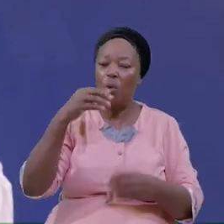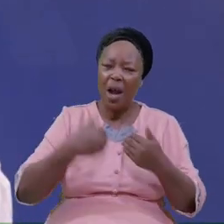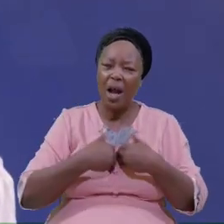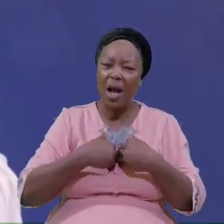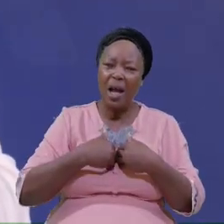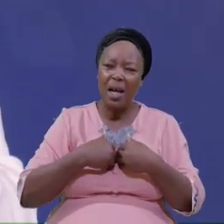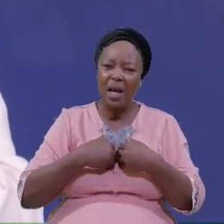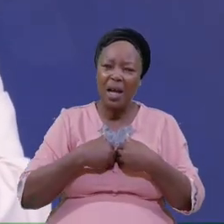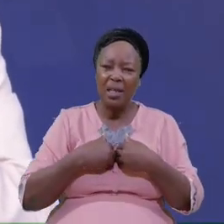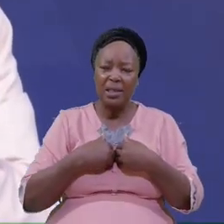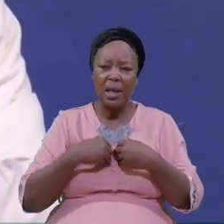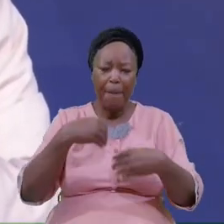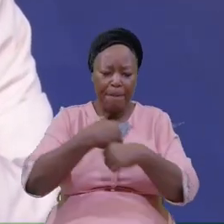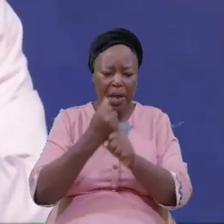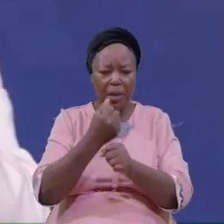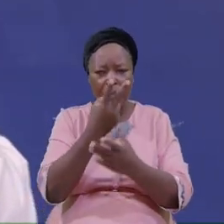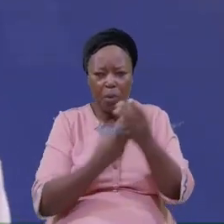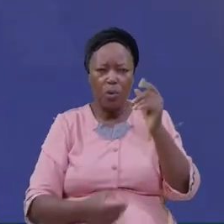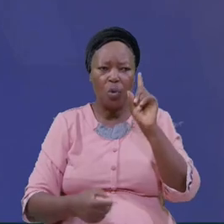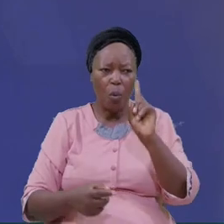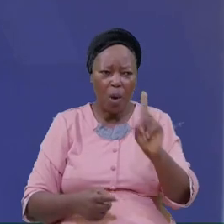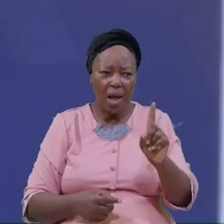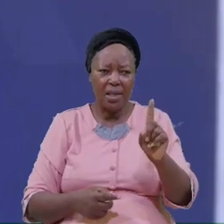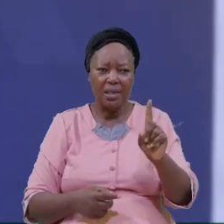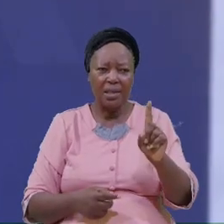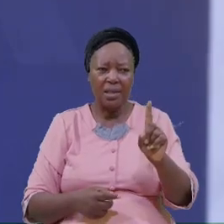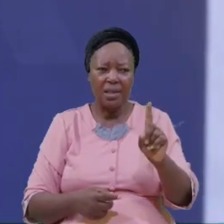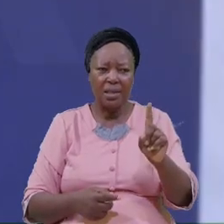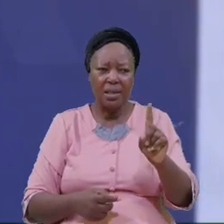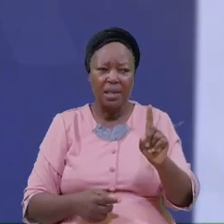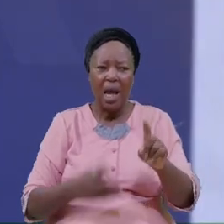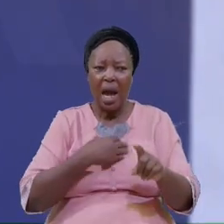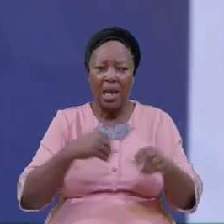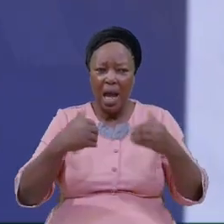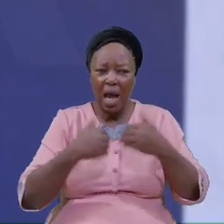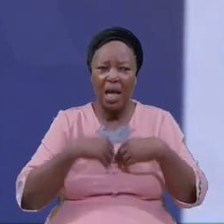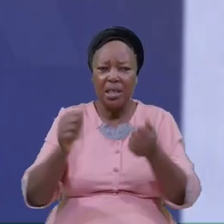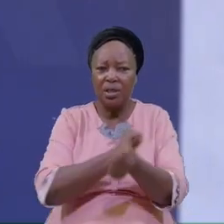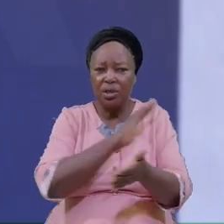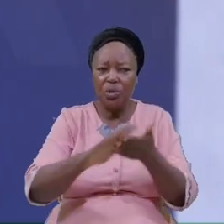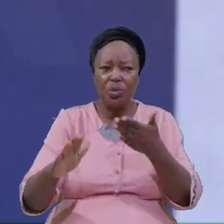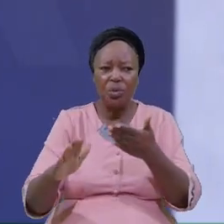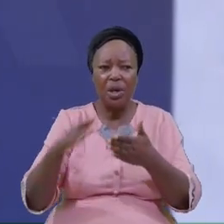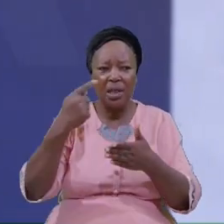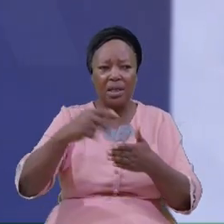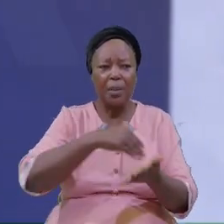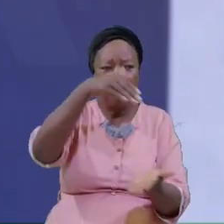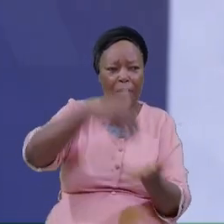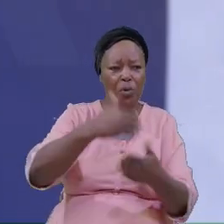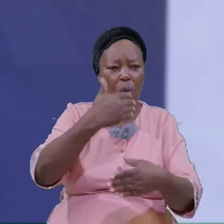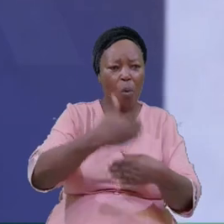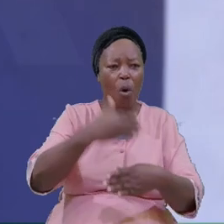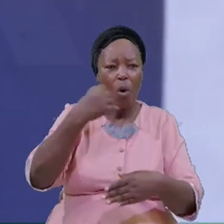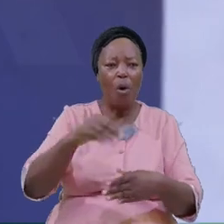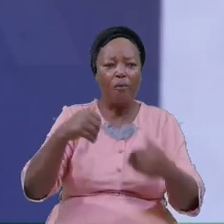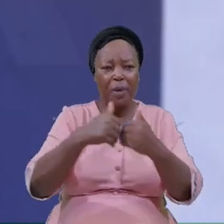both one. Lui qui des deux n'en a fait qu'un. And has broken down the middle wall of